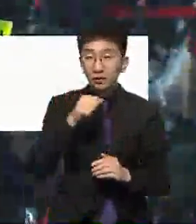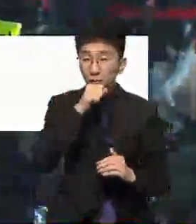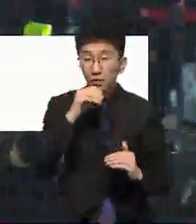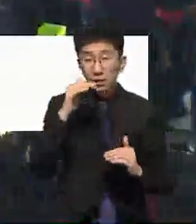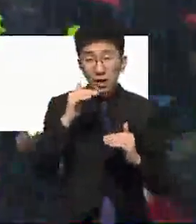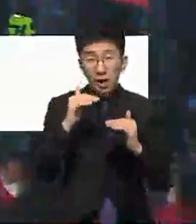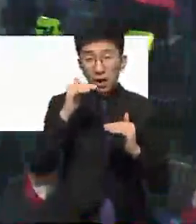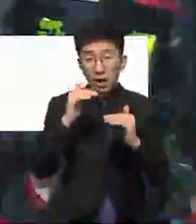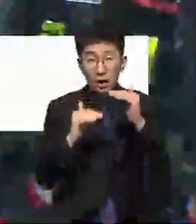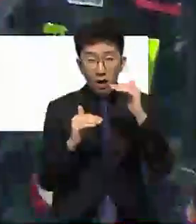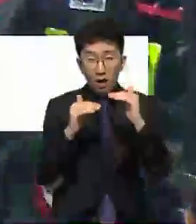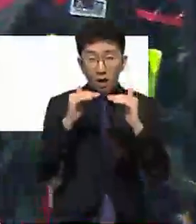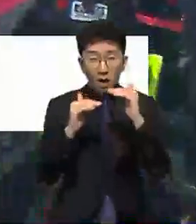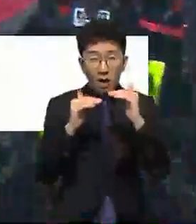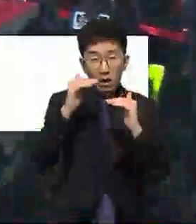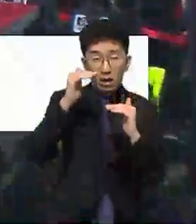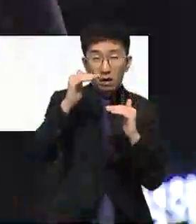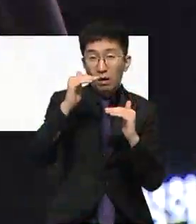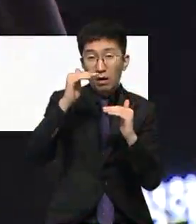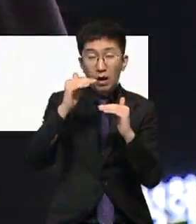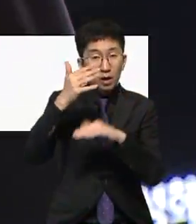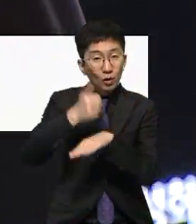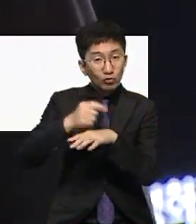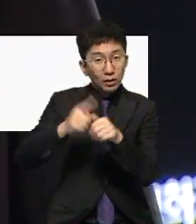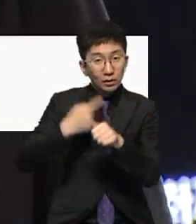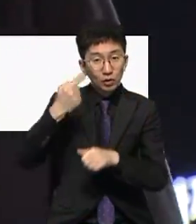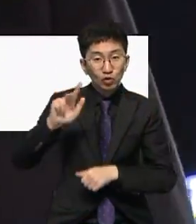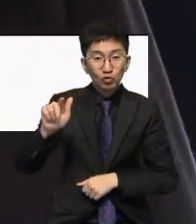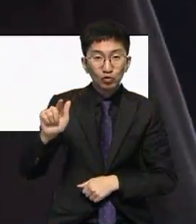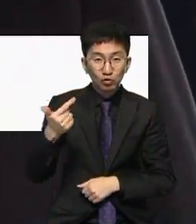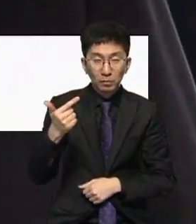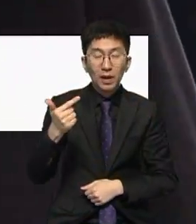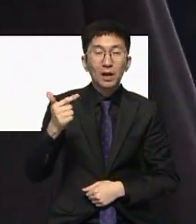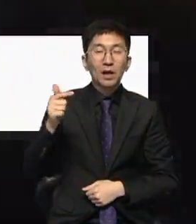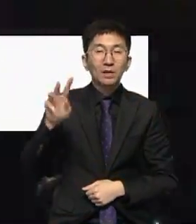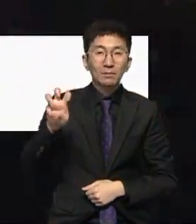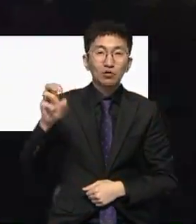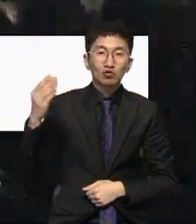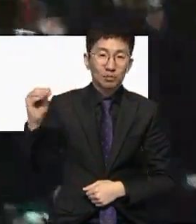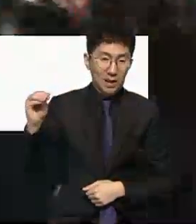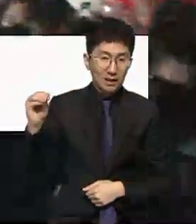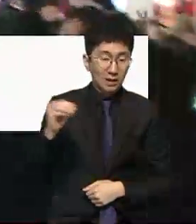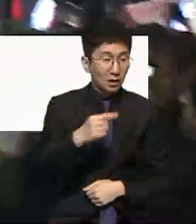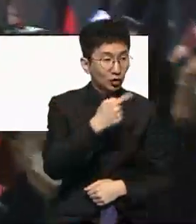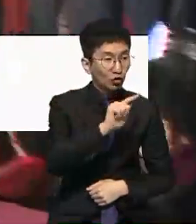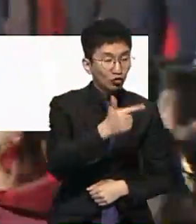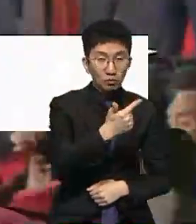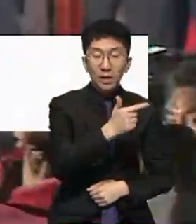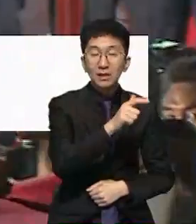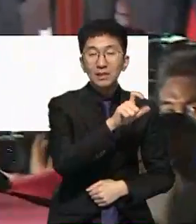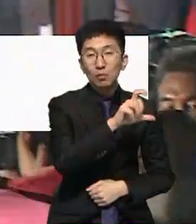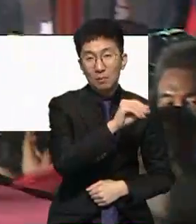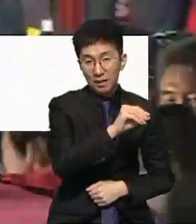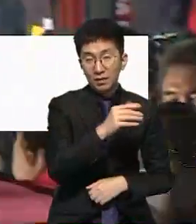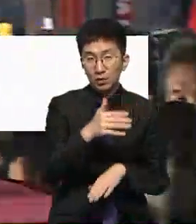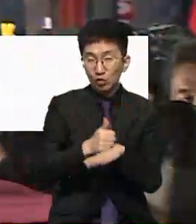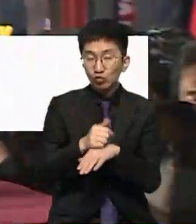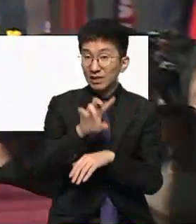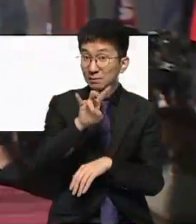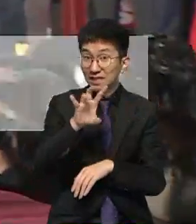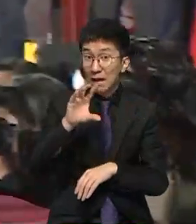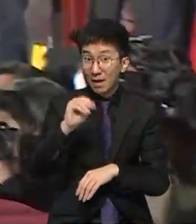끝에 1,639만 표를 확보해 1,615만 표를 얻은 이재명 민주당 후보를 24만여 표